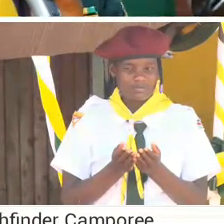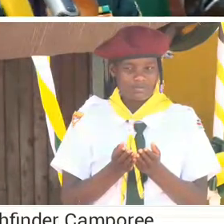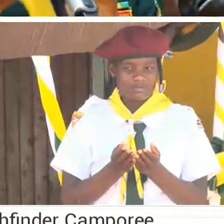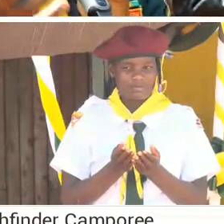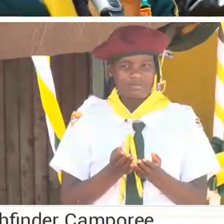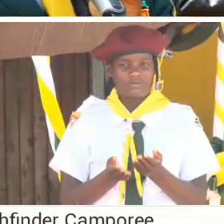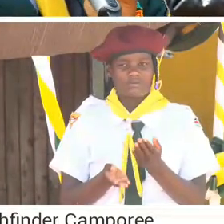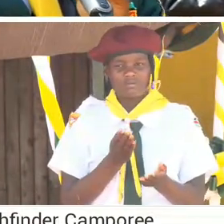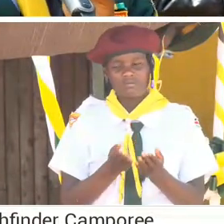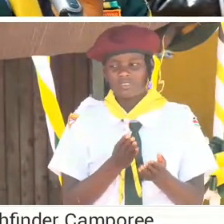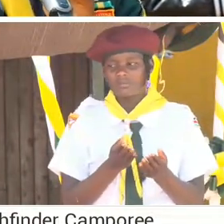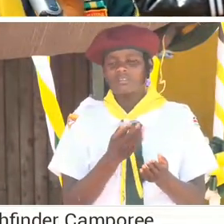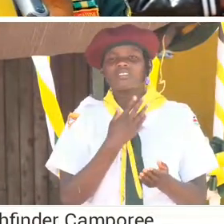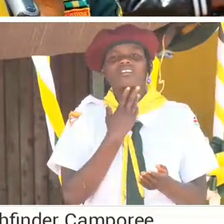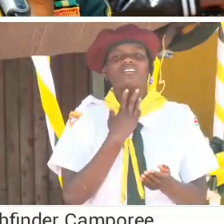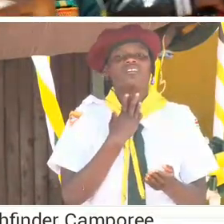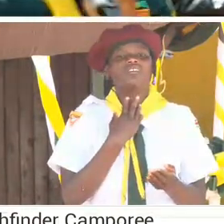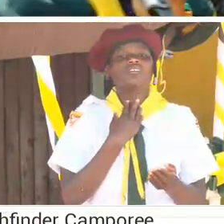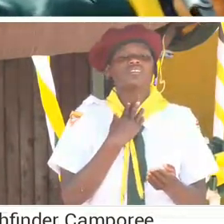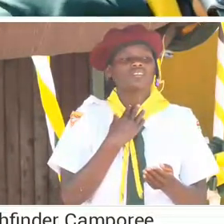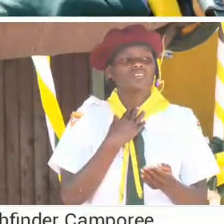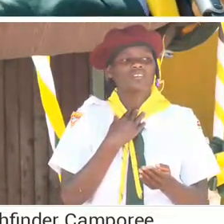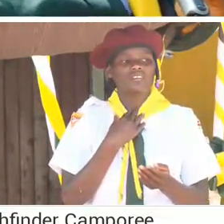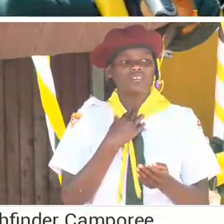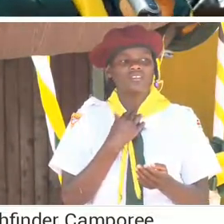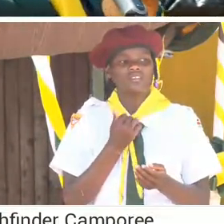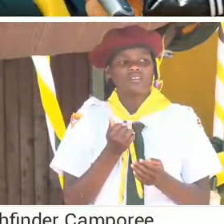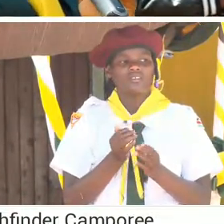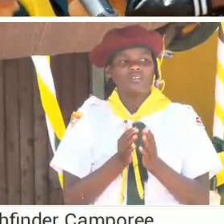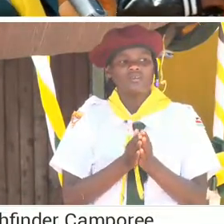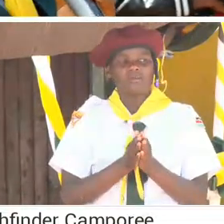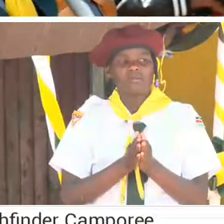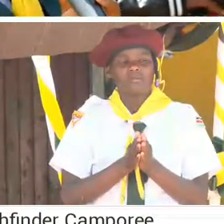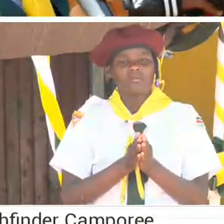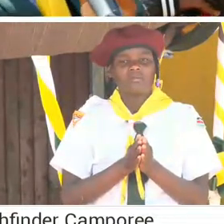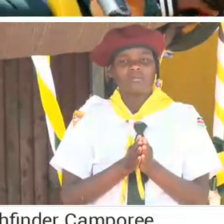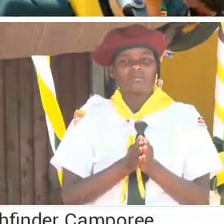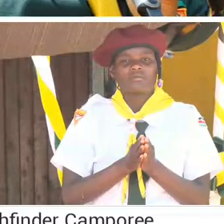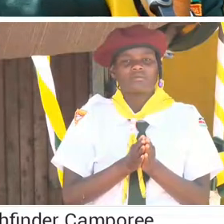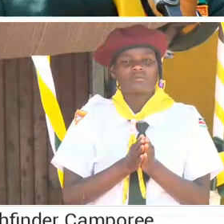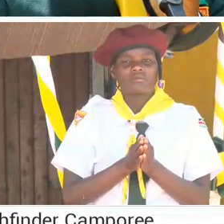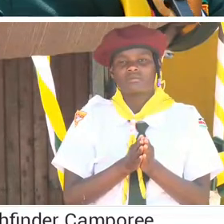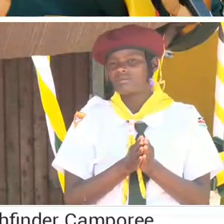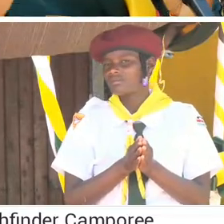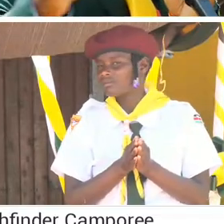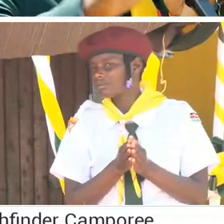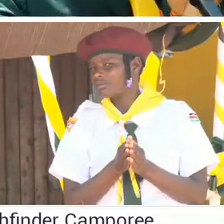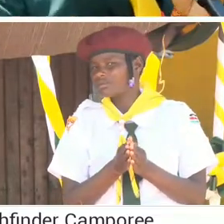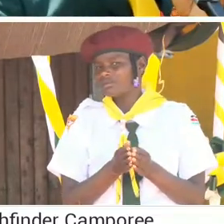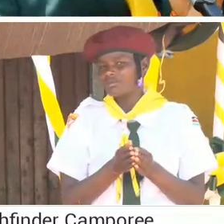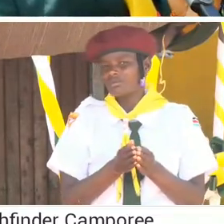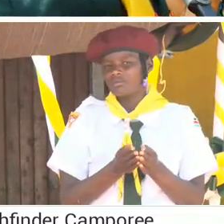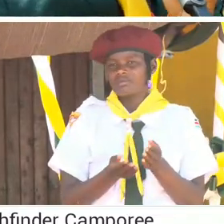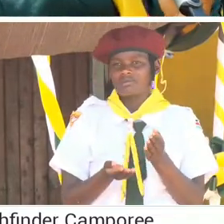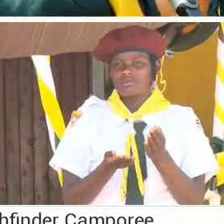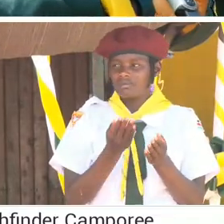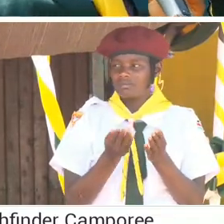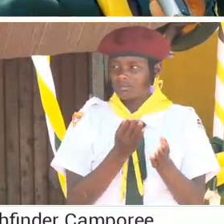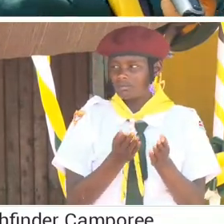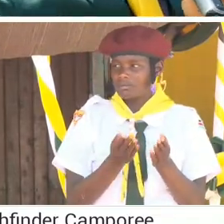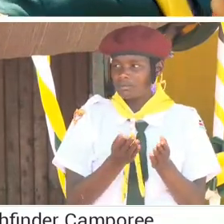kupata kanisa la Wasabato. Utapiga namba ya simu pale. Utaandika namba ya simu pale. Namba ya simu itakayokuwa ikipita kwenye screen